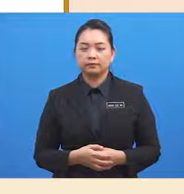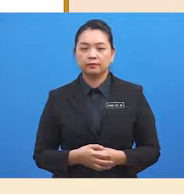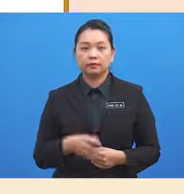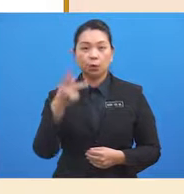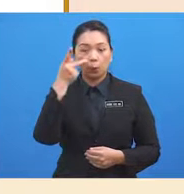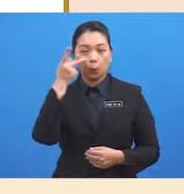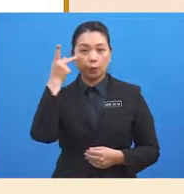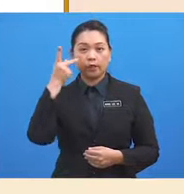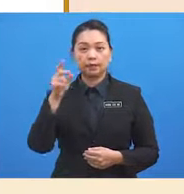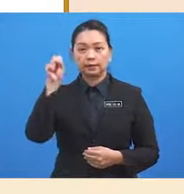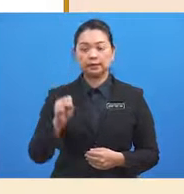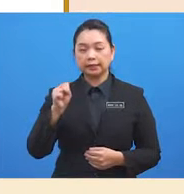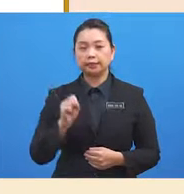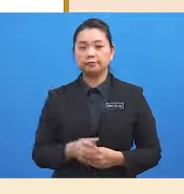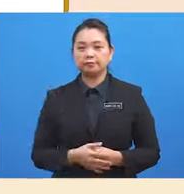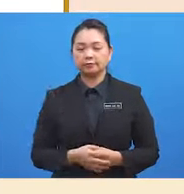Korea Selatan,